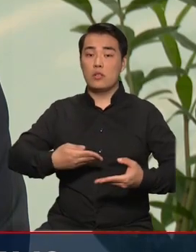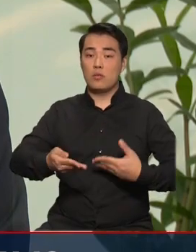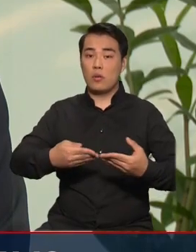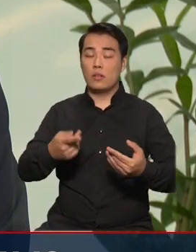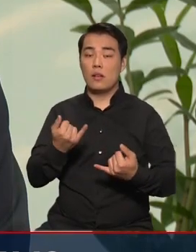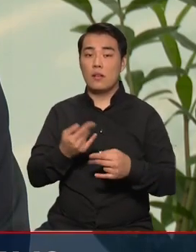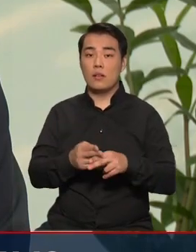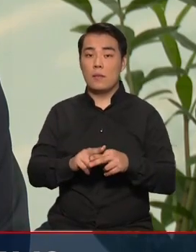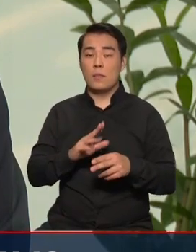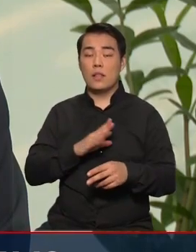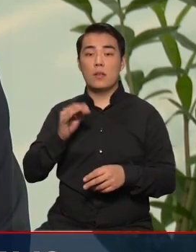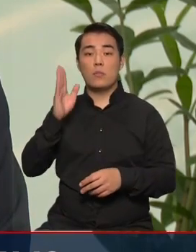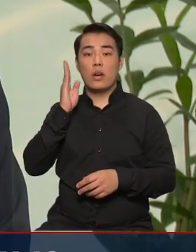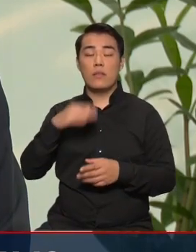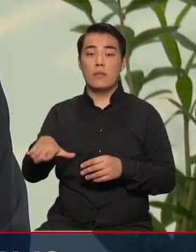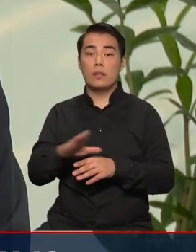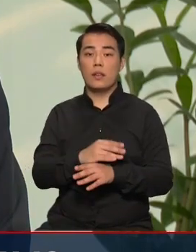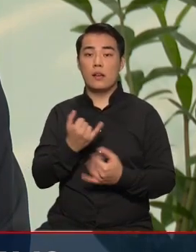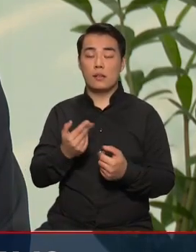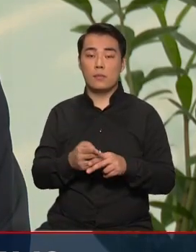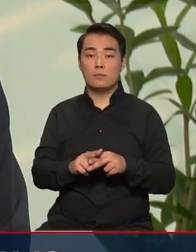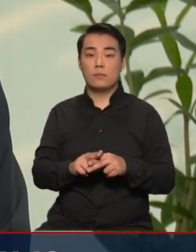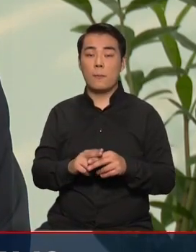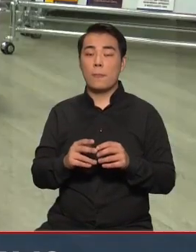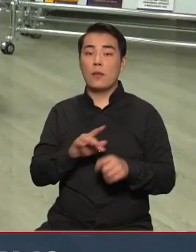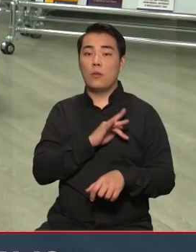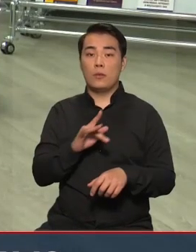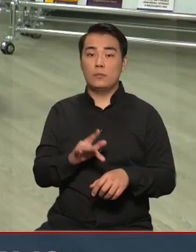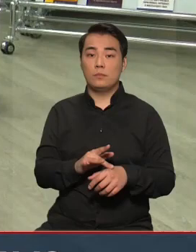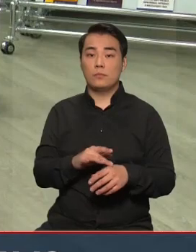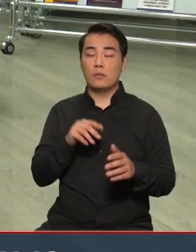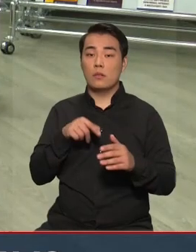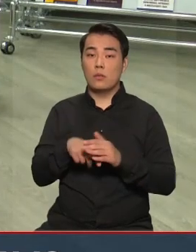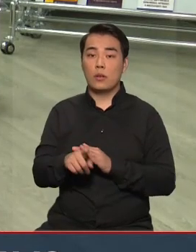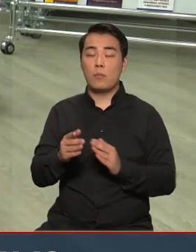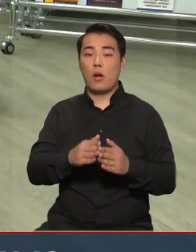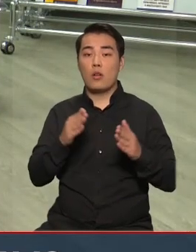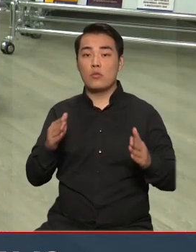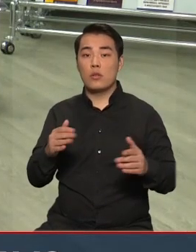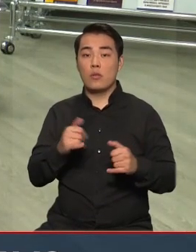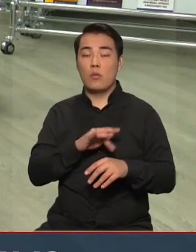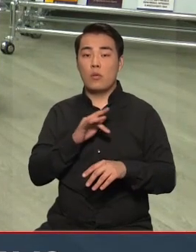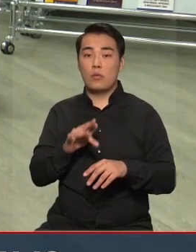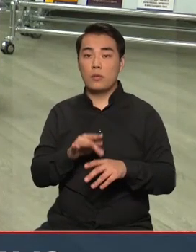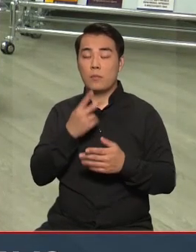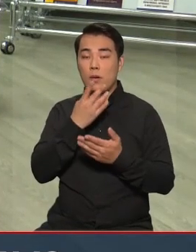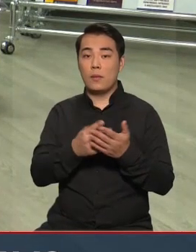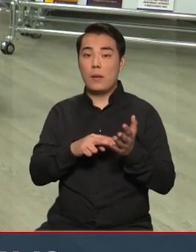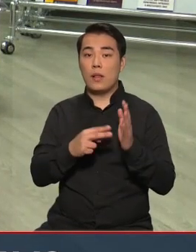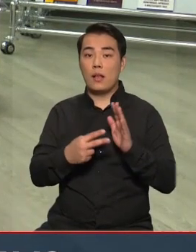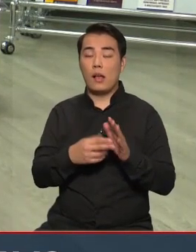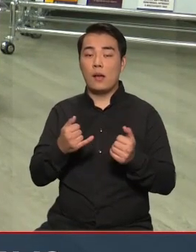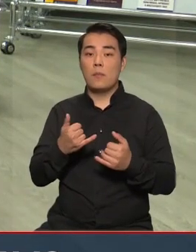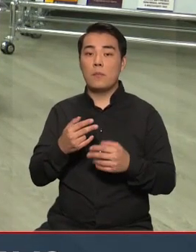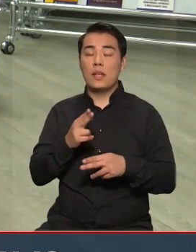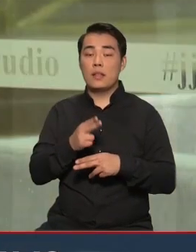жүргіншілер бойынша, енді болашақта барлық қала аралық үлкен жолдарға проектін жобалық сметалық